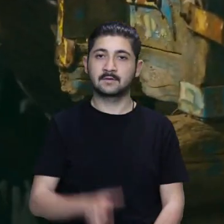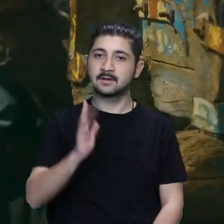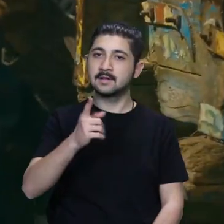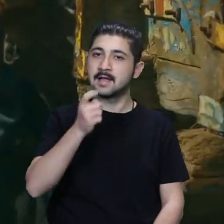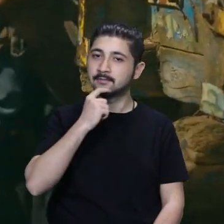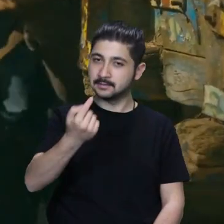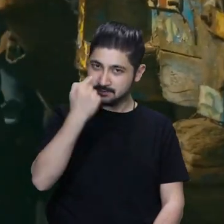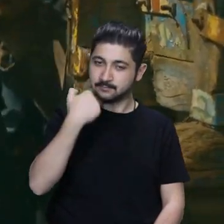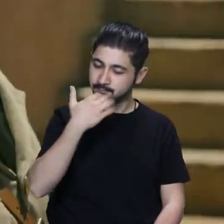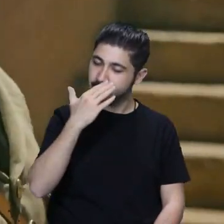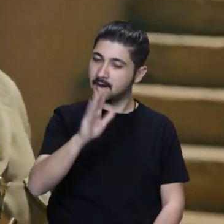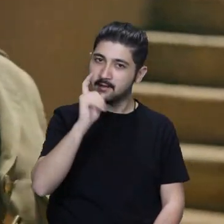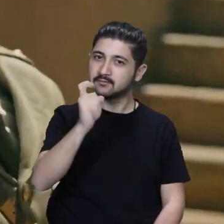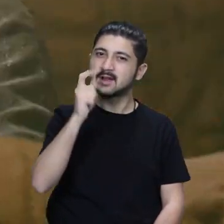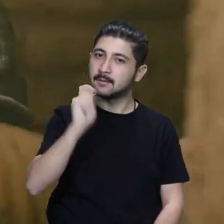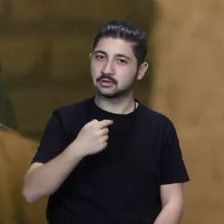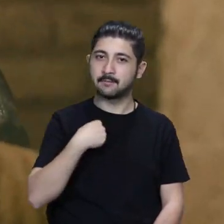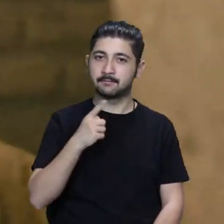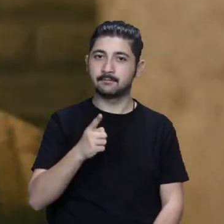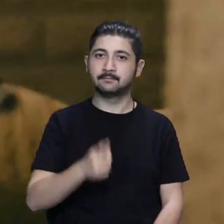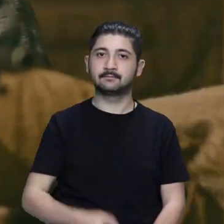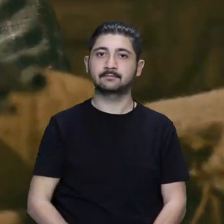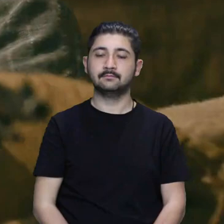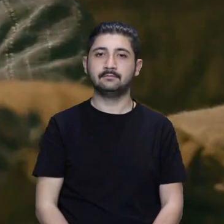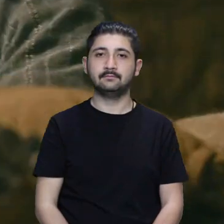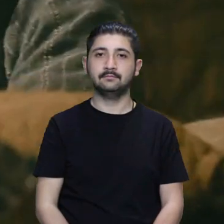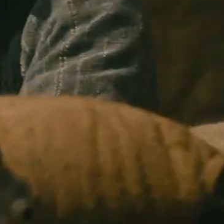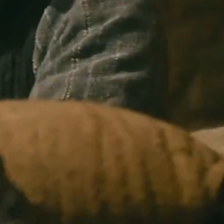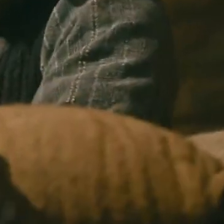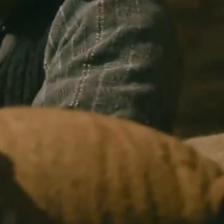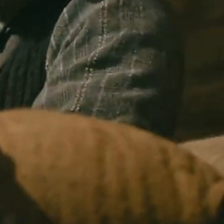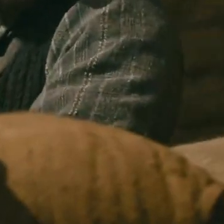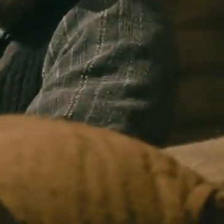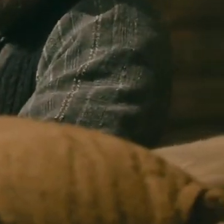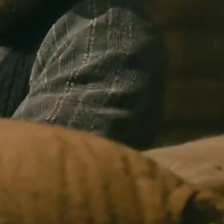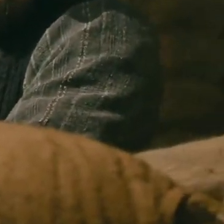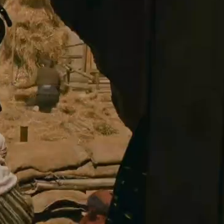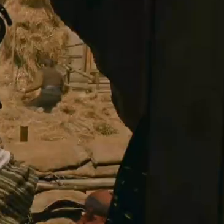nasılsa denk getireceğim seni. Mehmet ileriye bakarak tüfeğinin horozunu çekti.